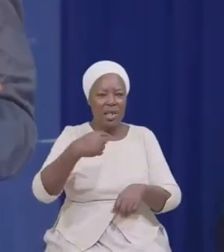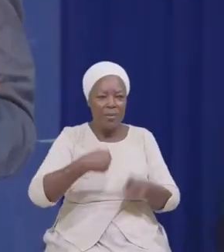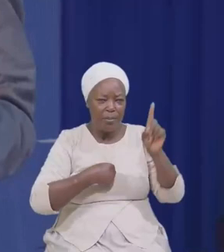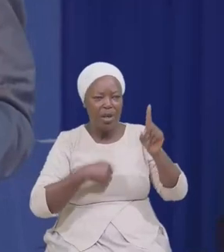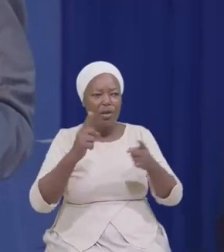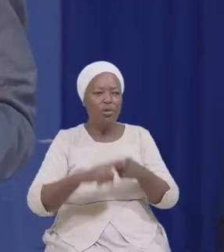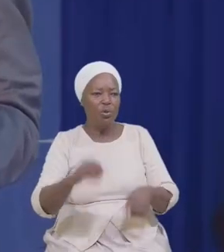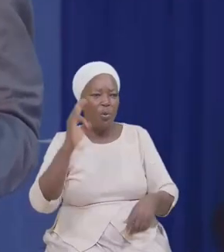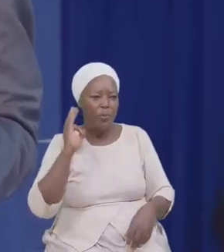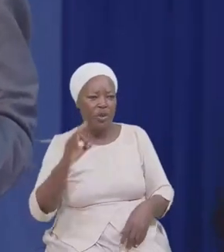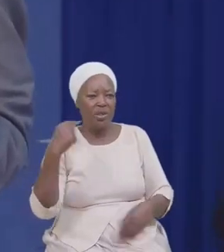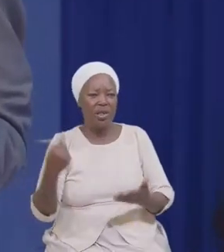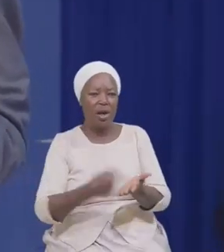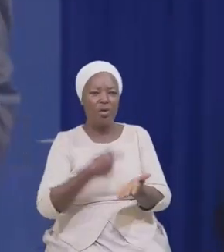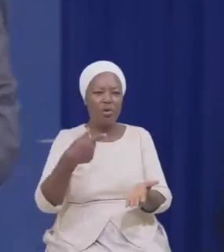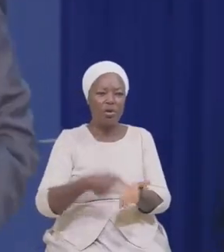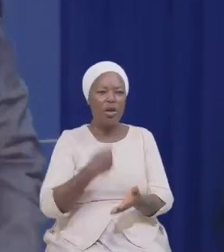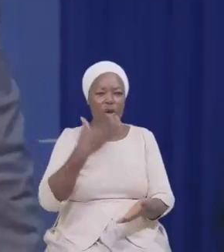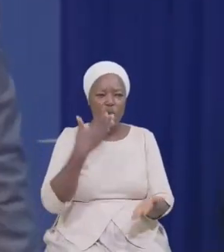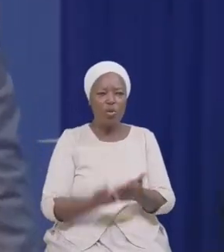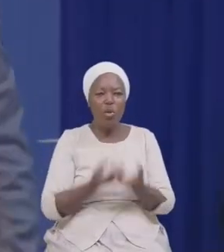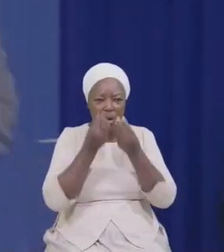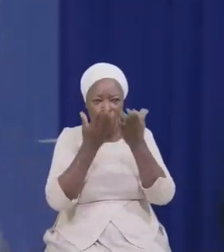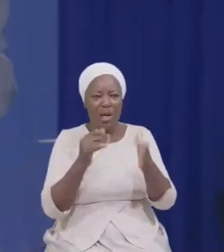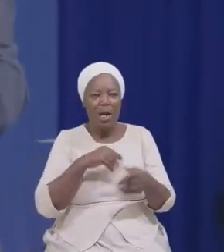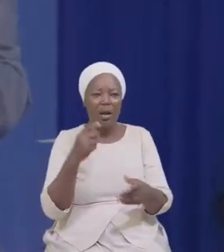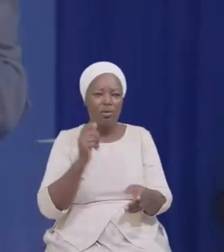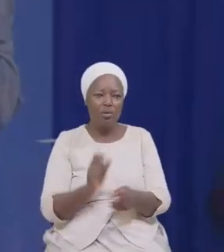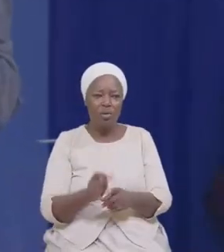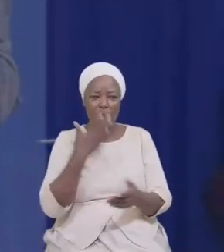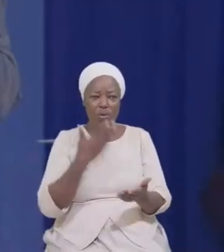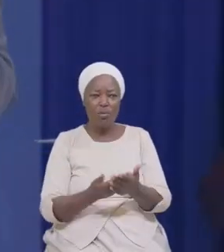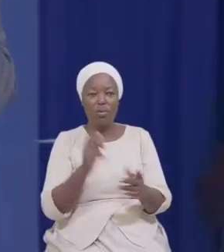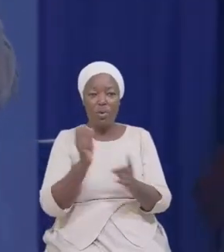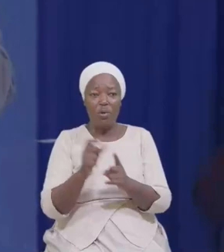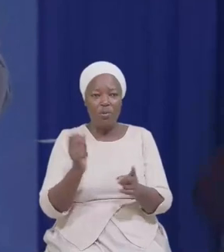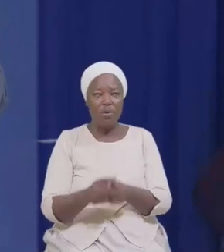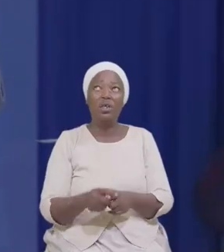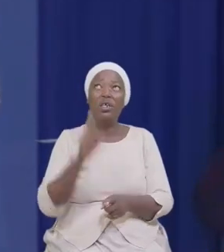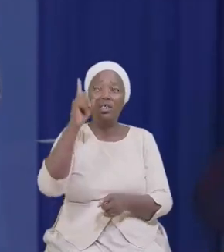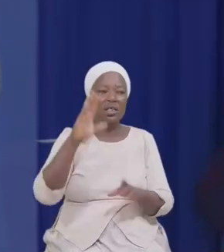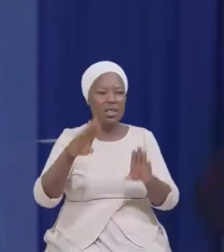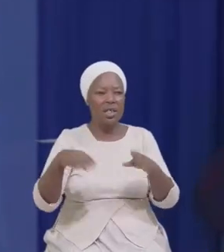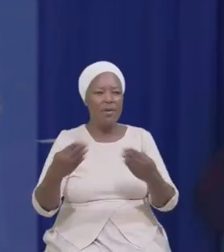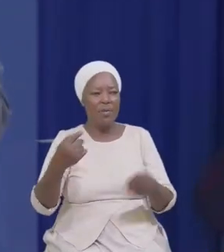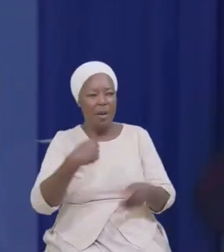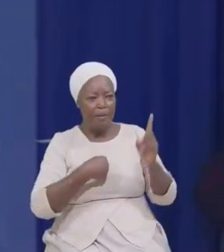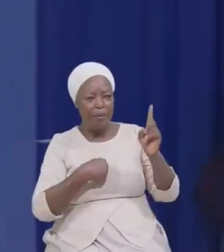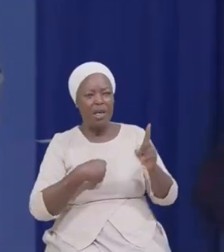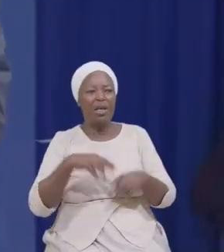bonne nouvelle aux pauvres. La bonne nouvelle aux pauvres. Il m'a donné